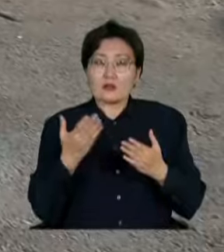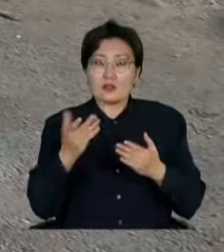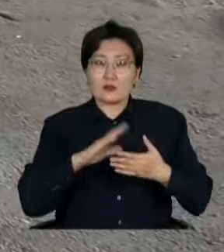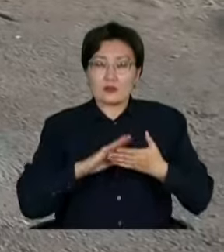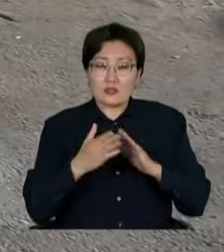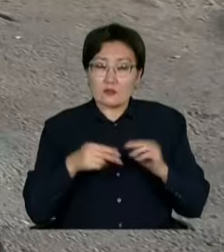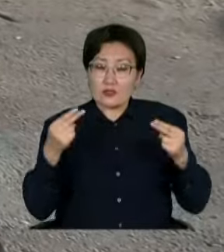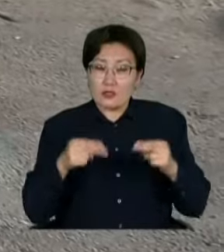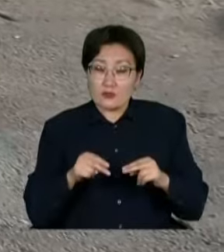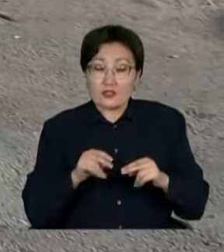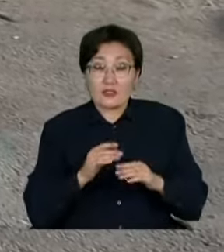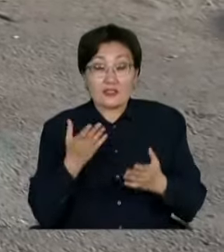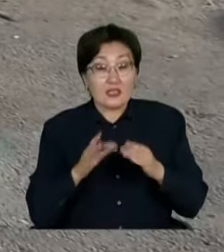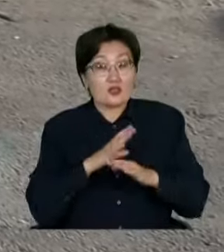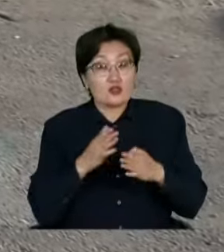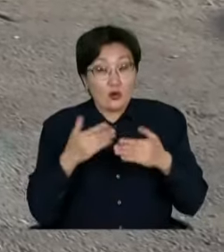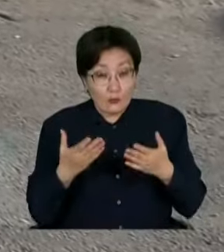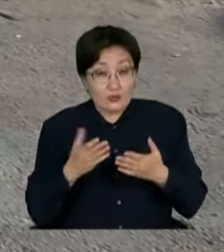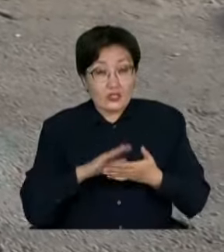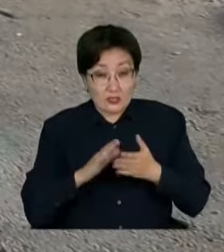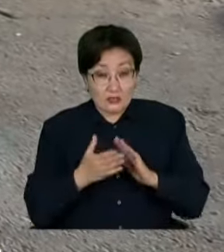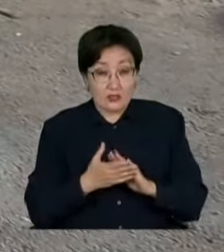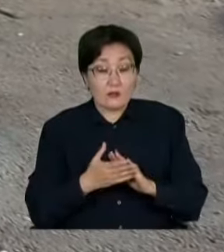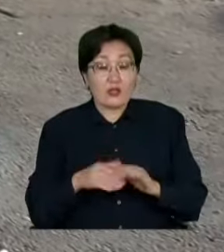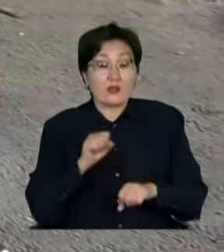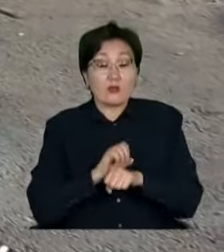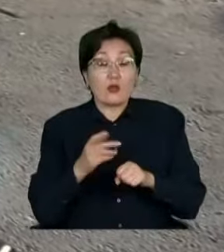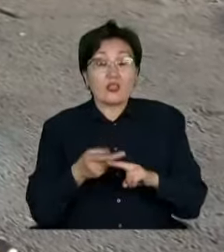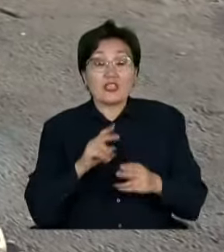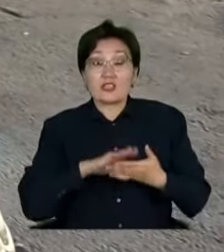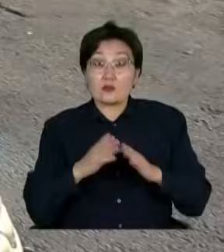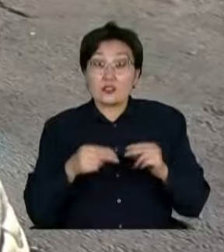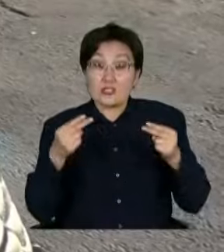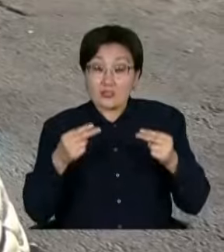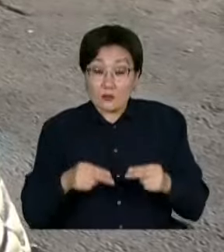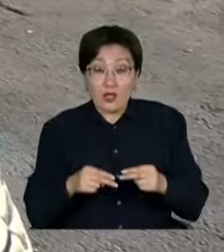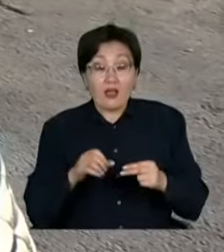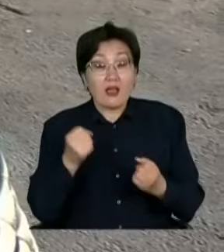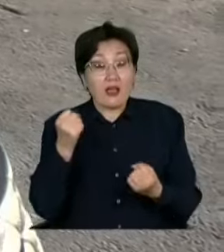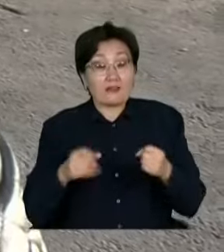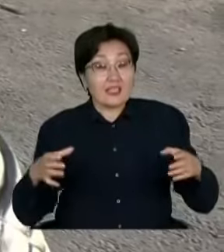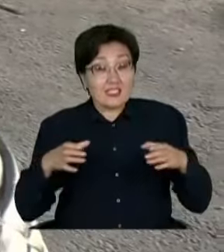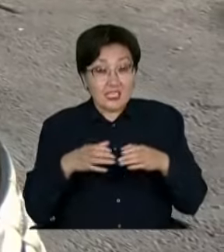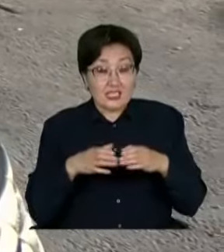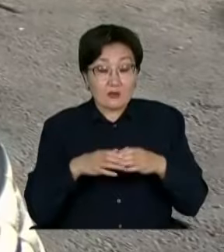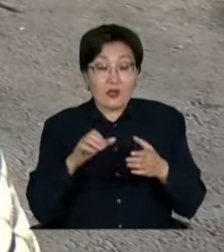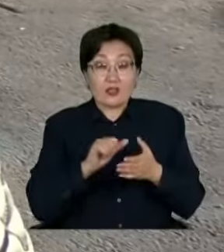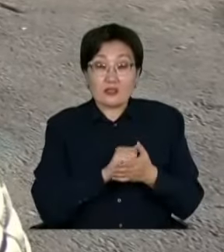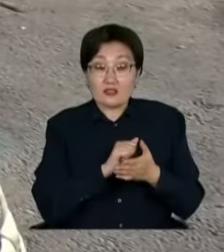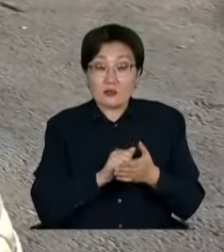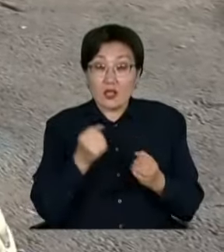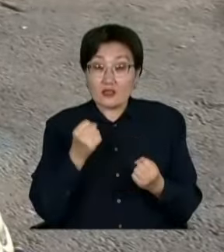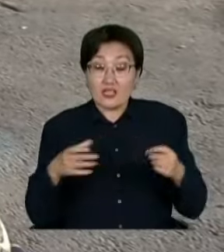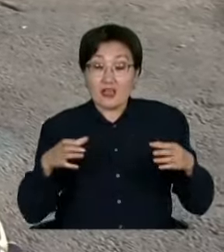келісімшартта отырмасыңыз деп. Оған отырайық десек, ол вокзал емес. Автостанция документі құжатында